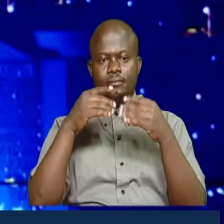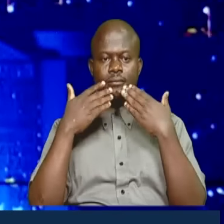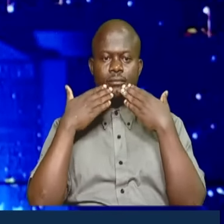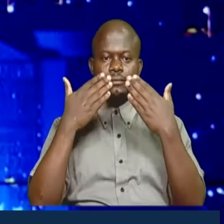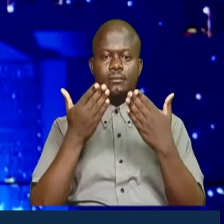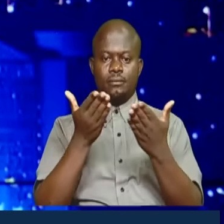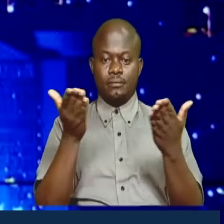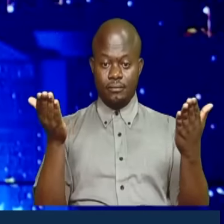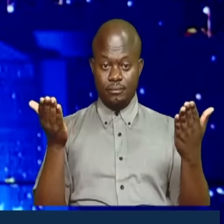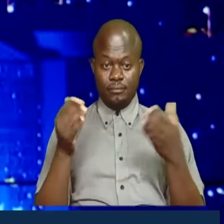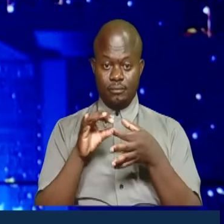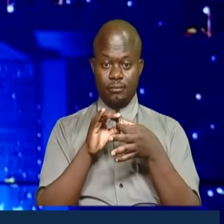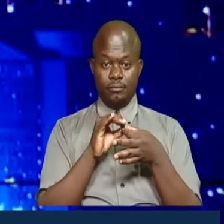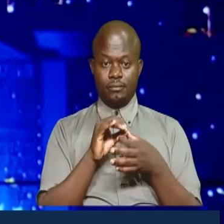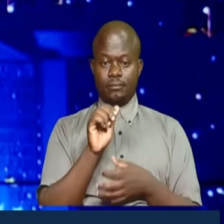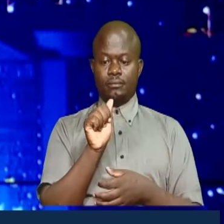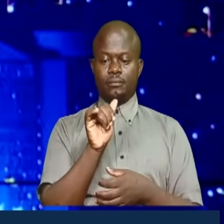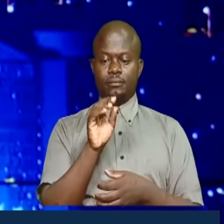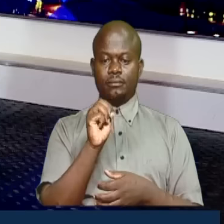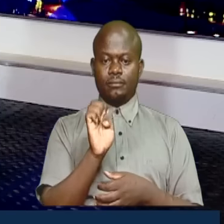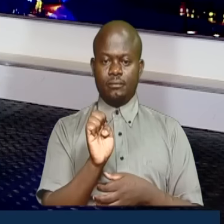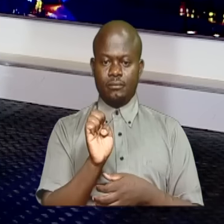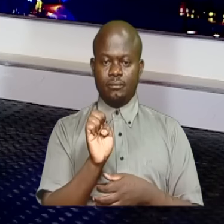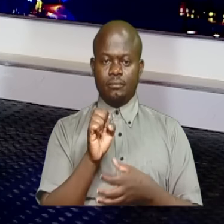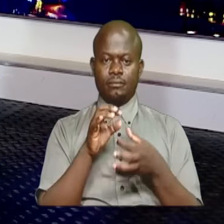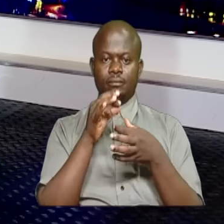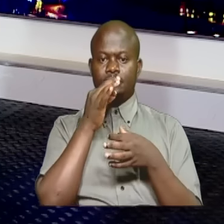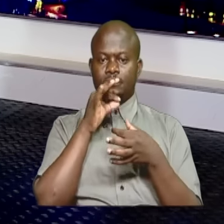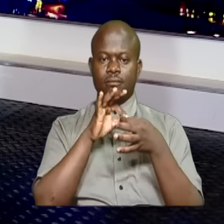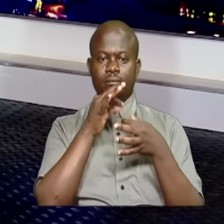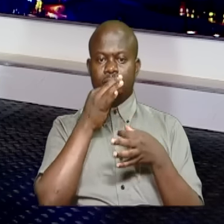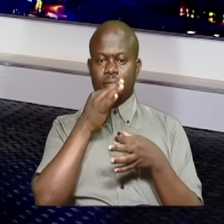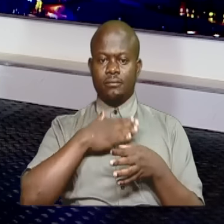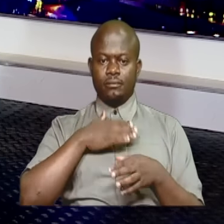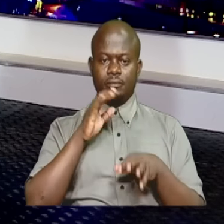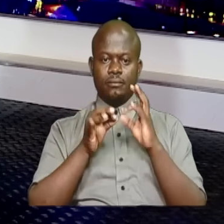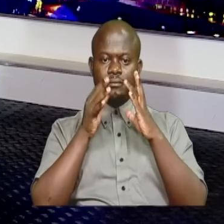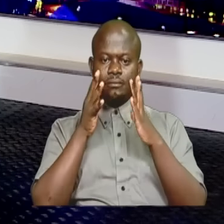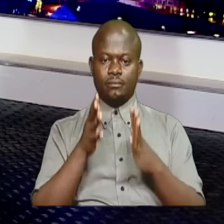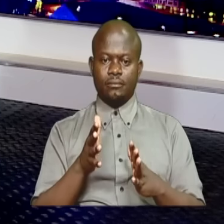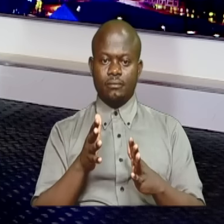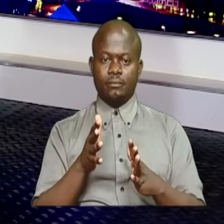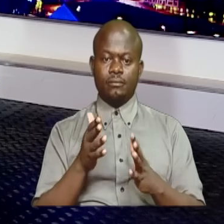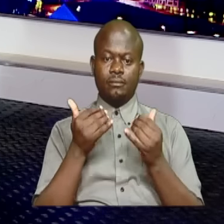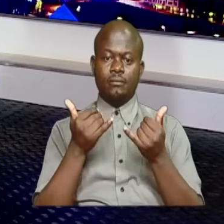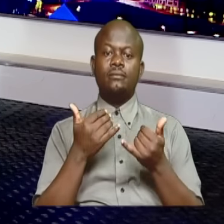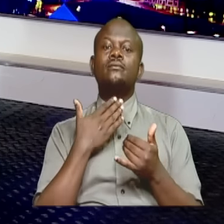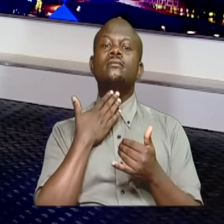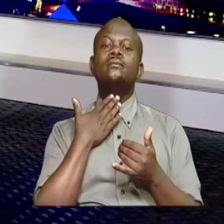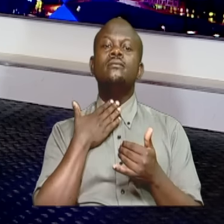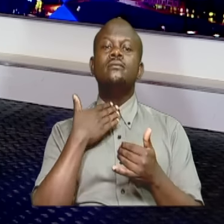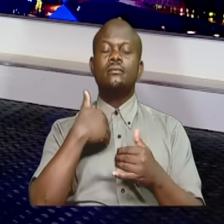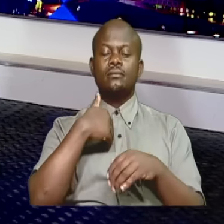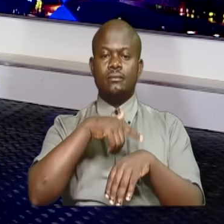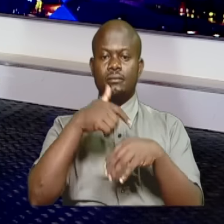mwese twabanye. Jyewe ndi Aime Bote Mushashi nari mfatanije na Fidel Elizabimbuto. Reka mbifurize kugira ibihe